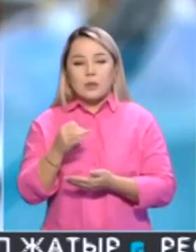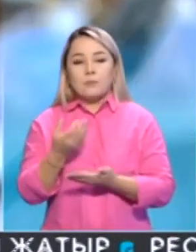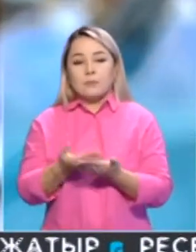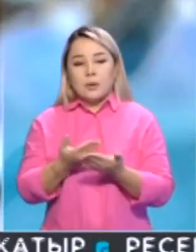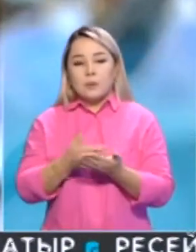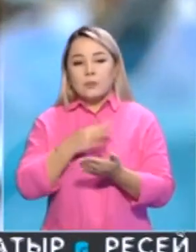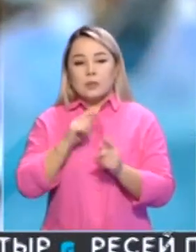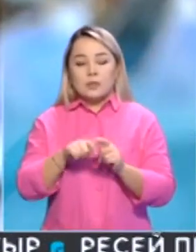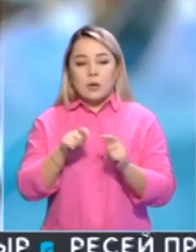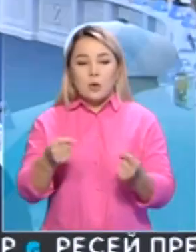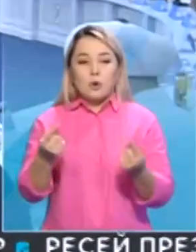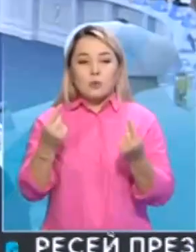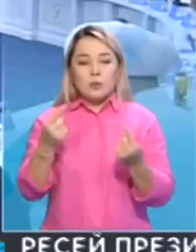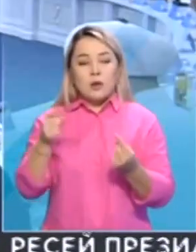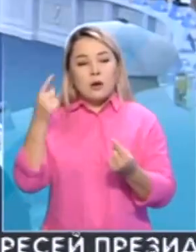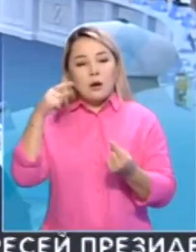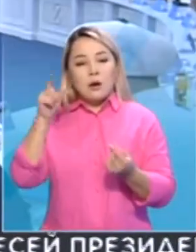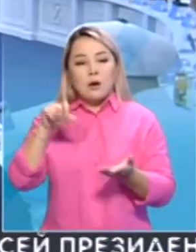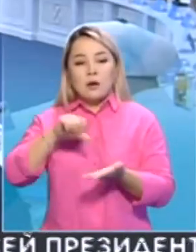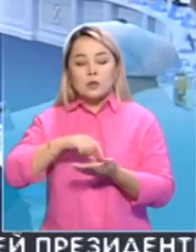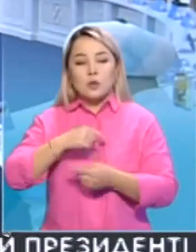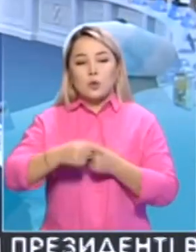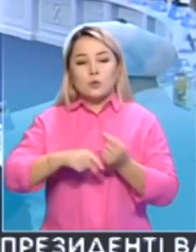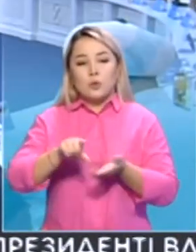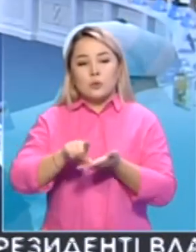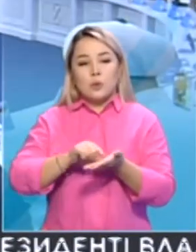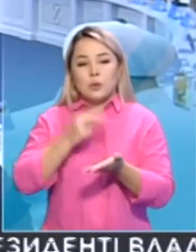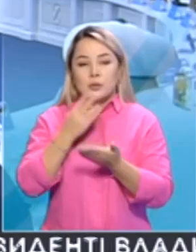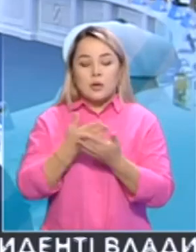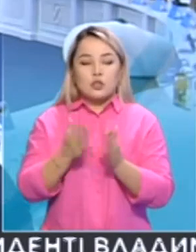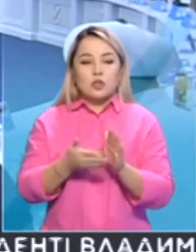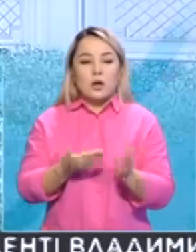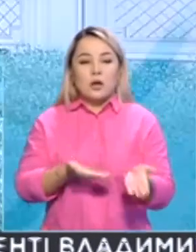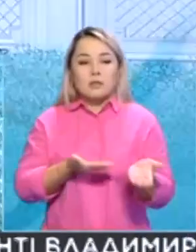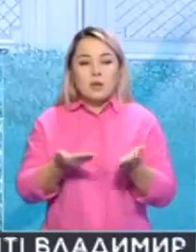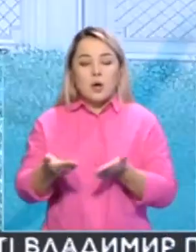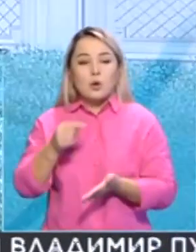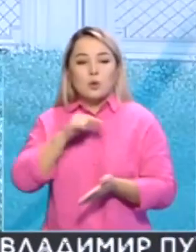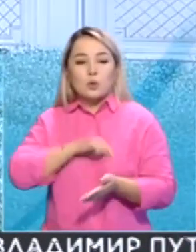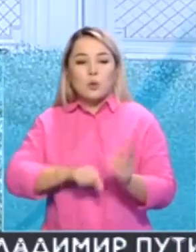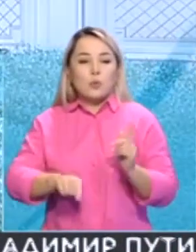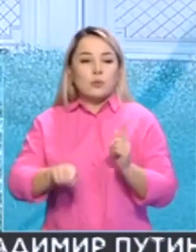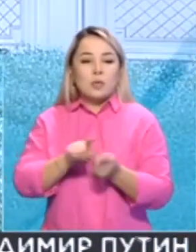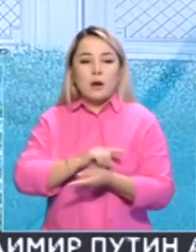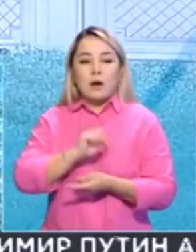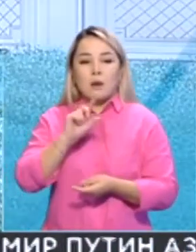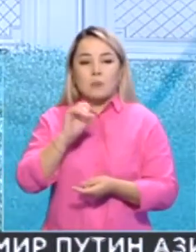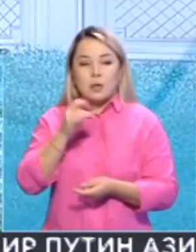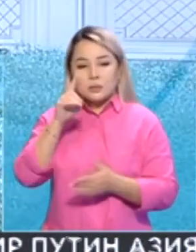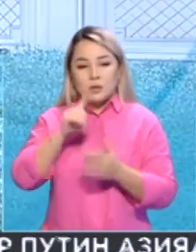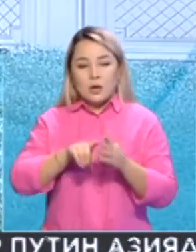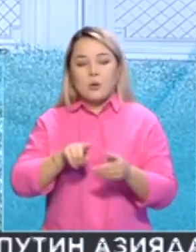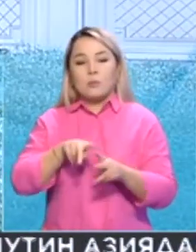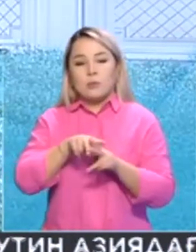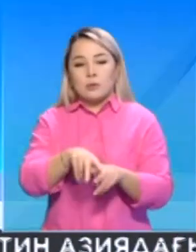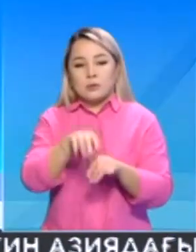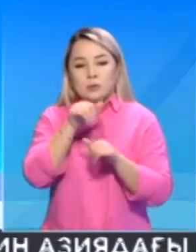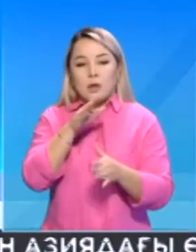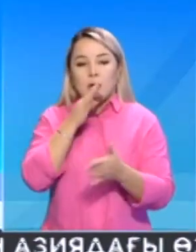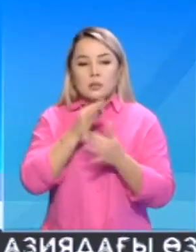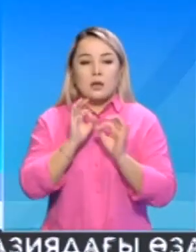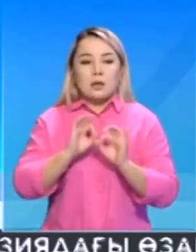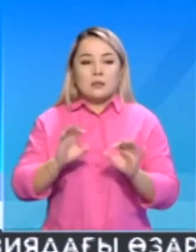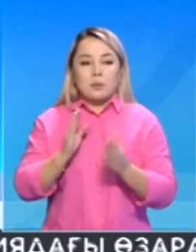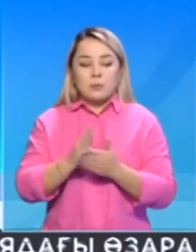мысал келтіріп, ол ақынның айтқанын үлгі тұтуға шақырды. Біздің рухымыз біршама өзгерді. Абайдың өзі дінді мәжбүрлей алмайтынымызды